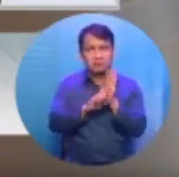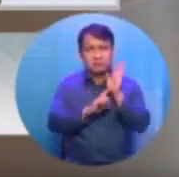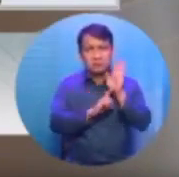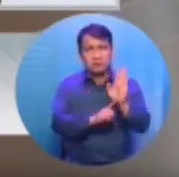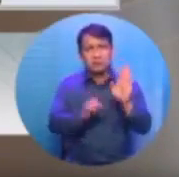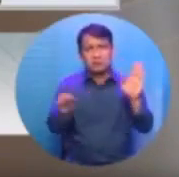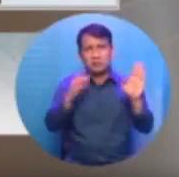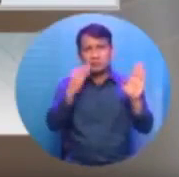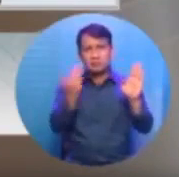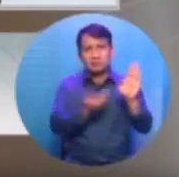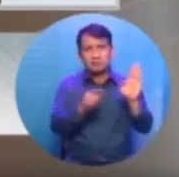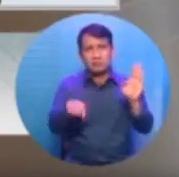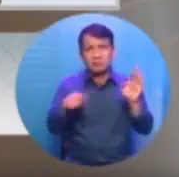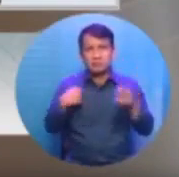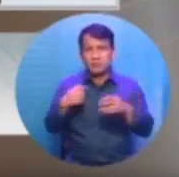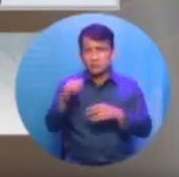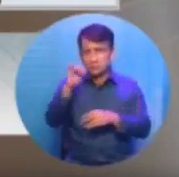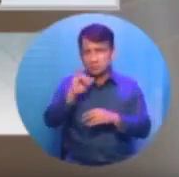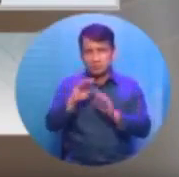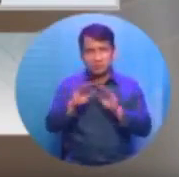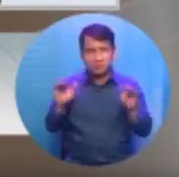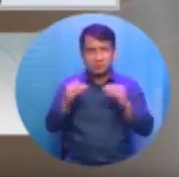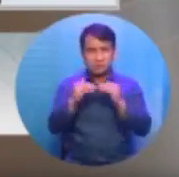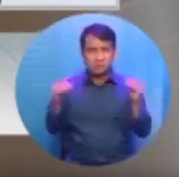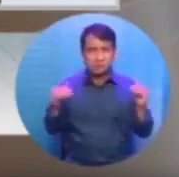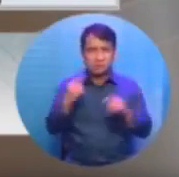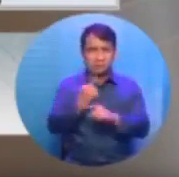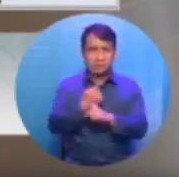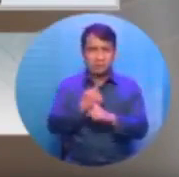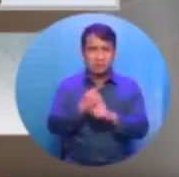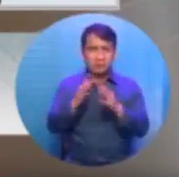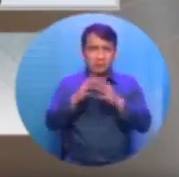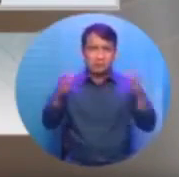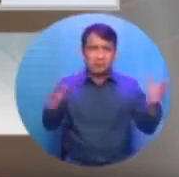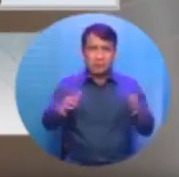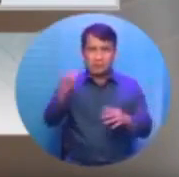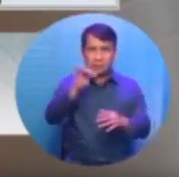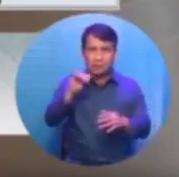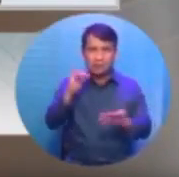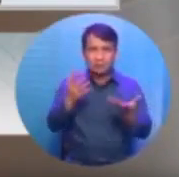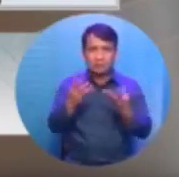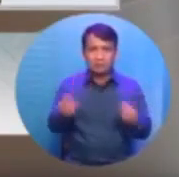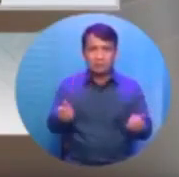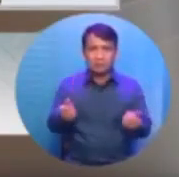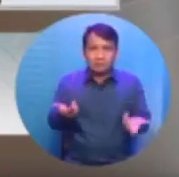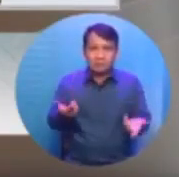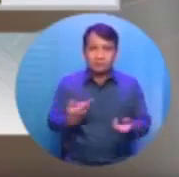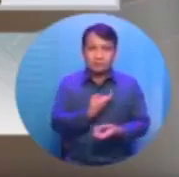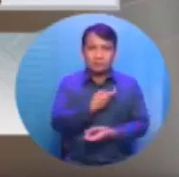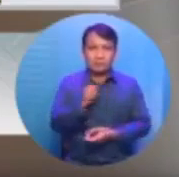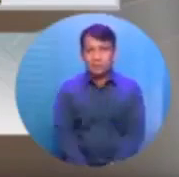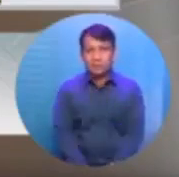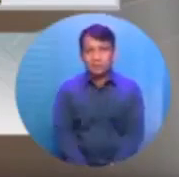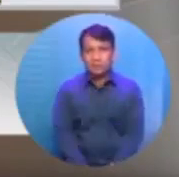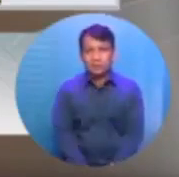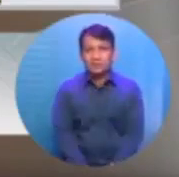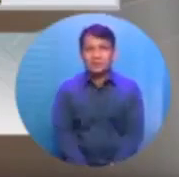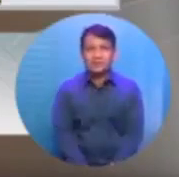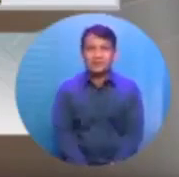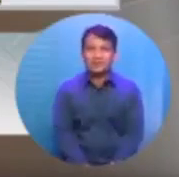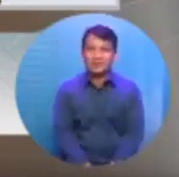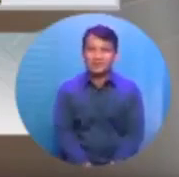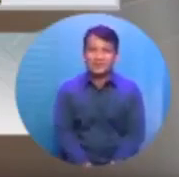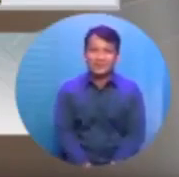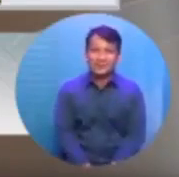na kapag uminom, tama-tama lang, wag yung sobra yan. Na sobrang inom mo, ninyo, hanggang sa humantong sasakitan. Di ba, Chairman?